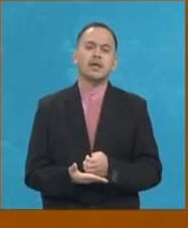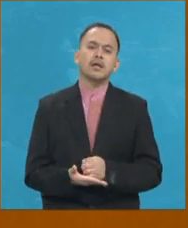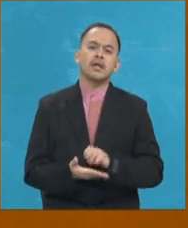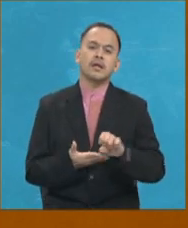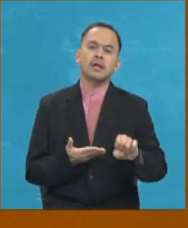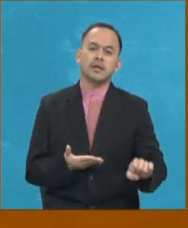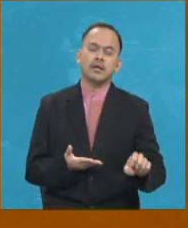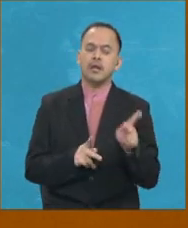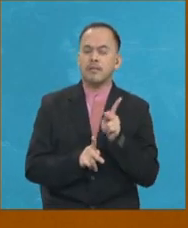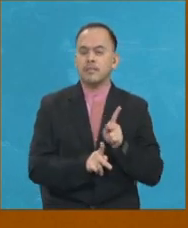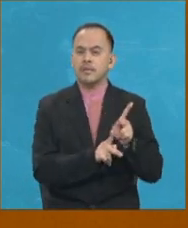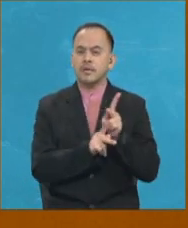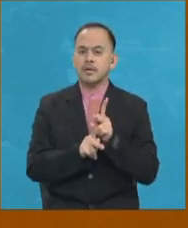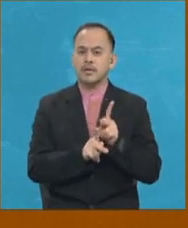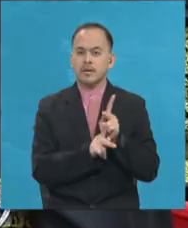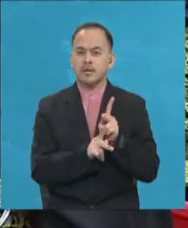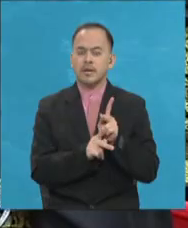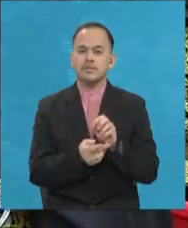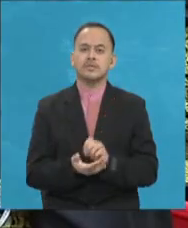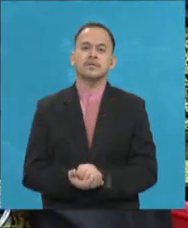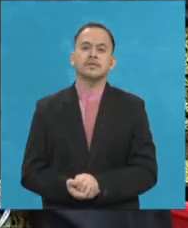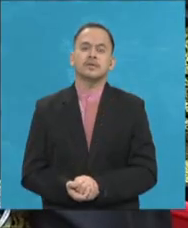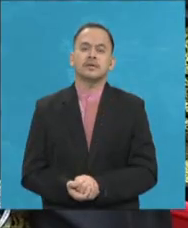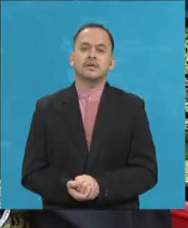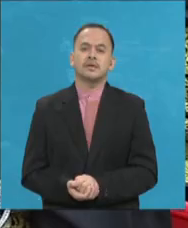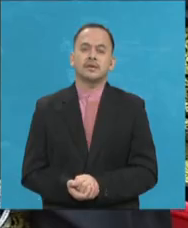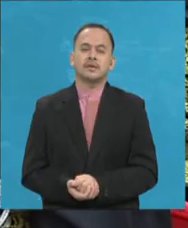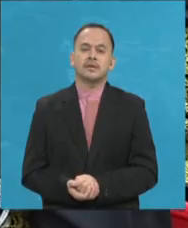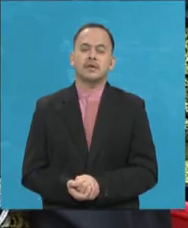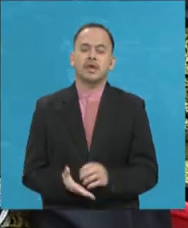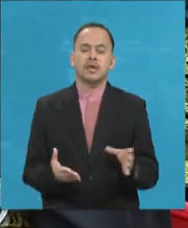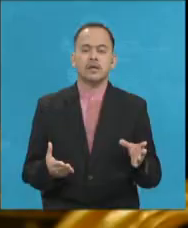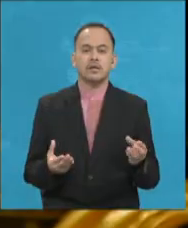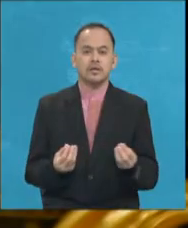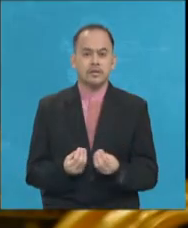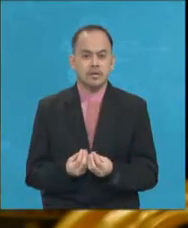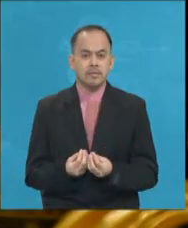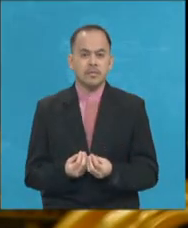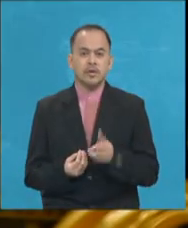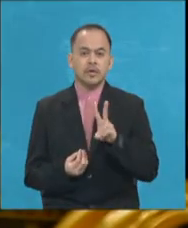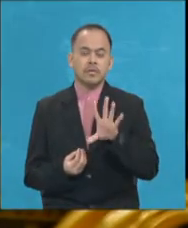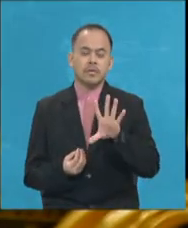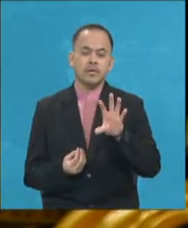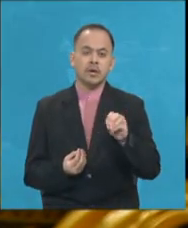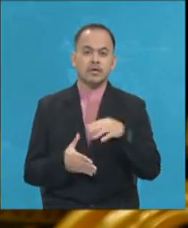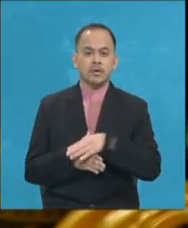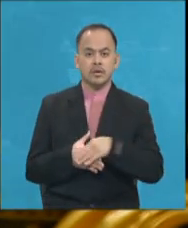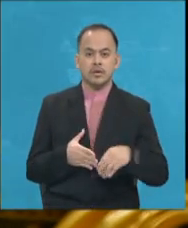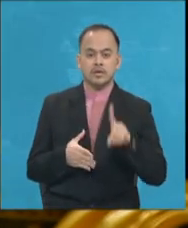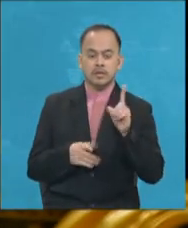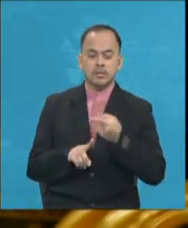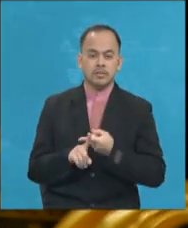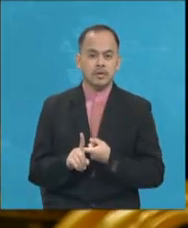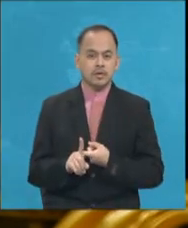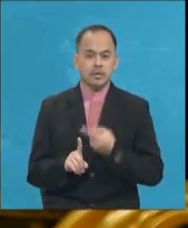penjagaannya kefir whitale launch berjumlah 250 regine sebulan